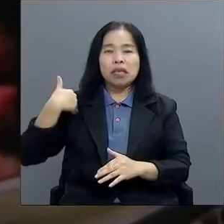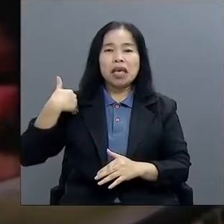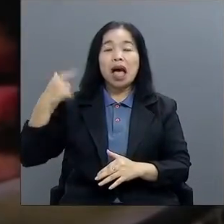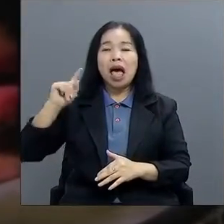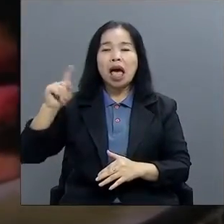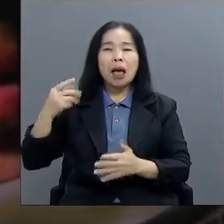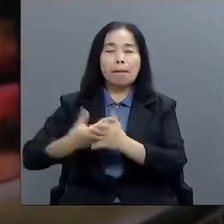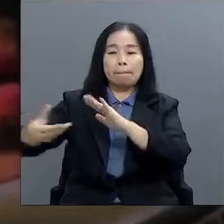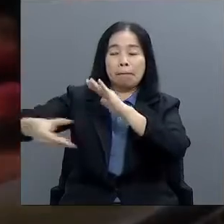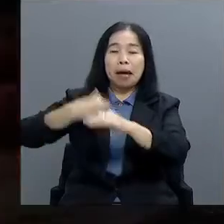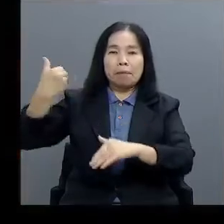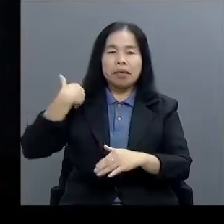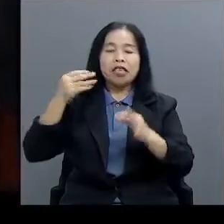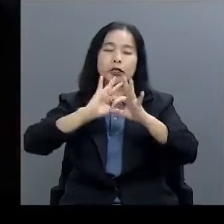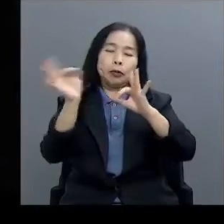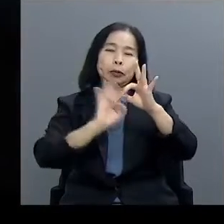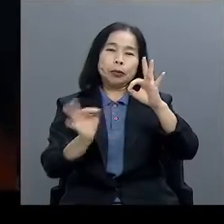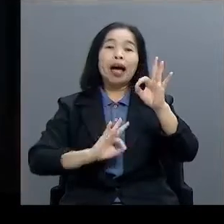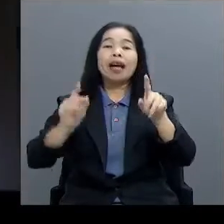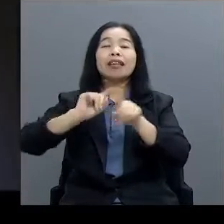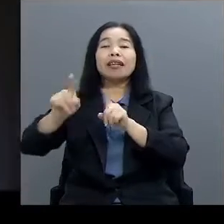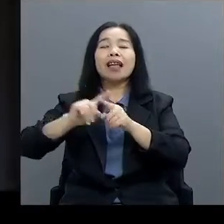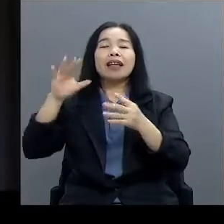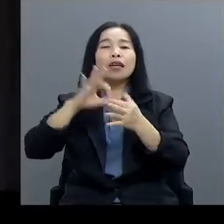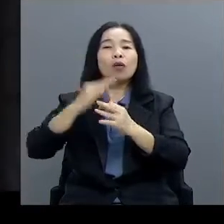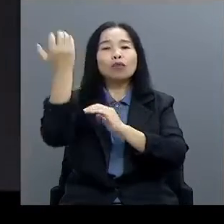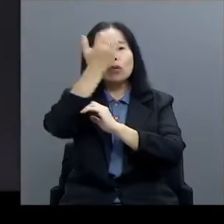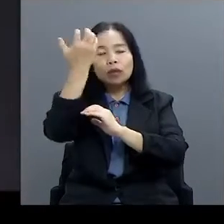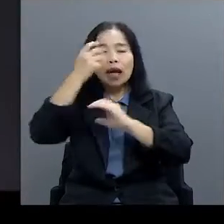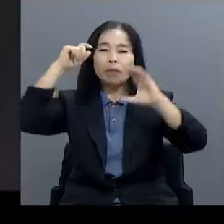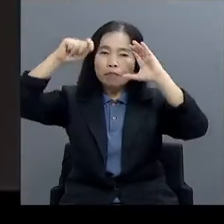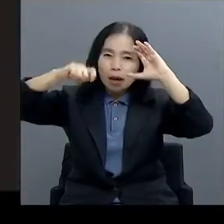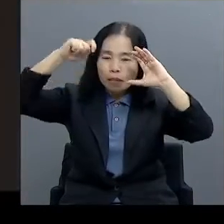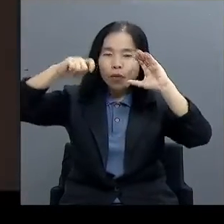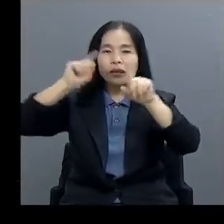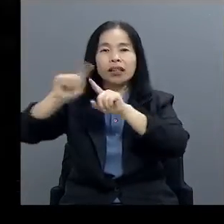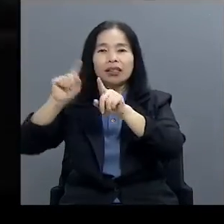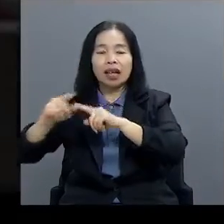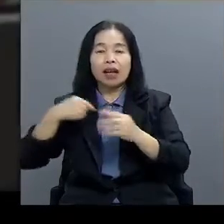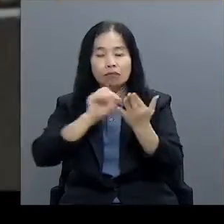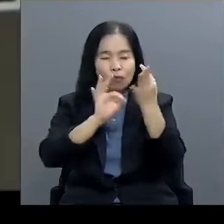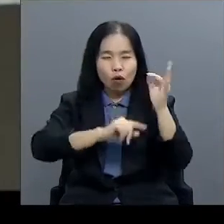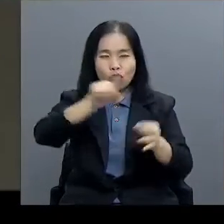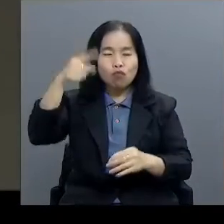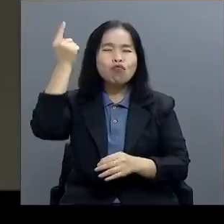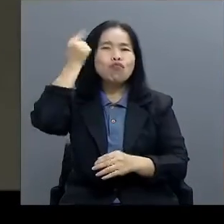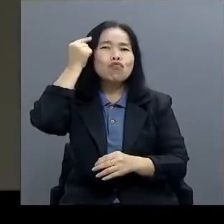สมากมายทั้งในวงการภาพยนตร์และโทรทัศน์ซึ่งถ้าพูดชื่อออกไปทุกคนย่อมรู้จักแน่นอน